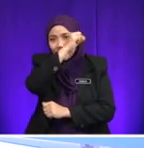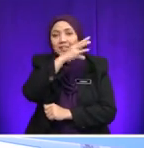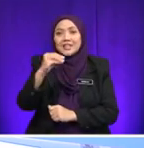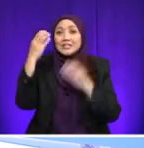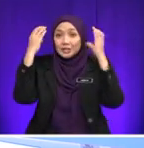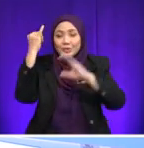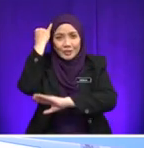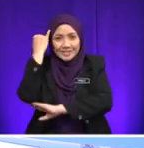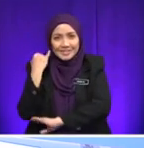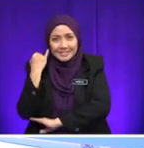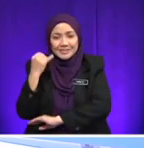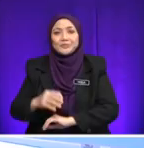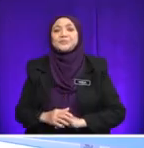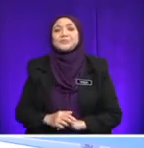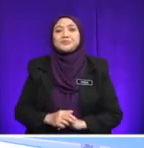Matematika